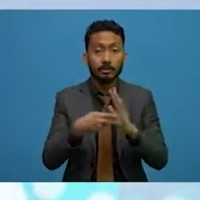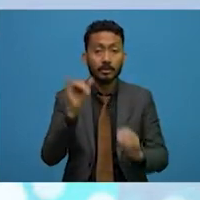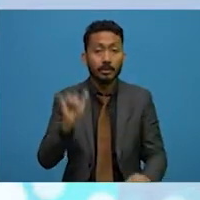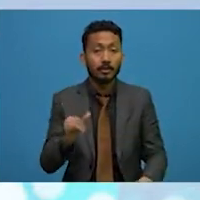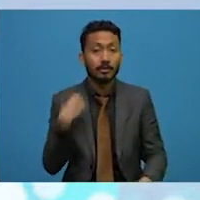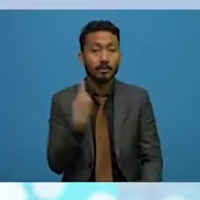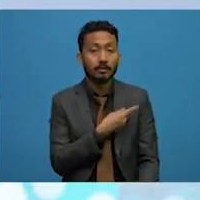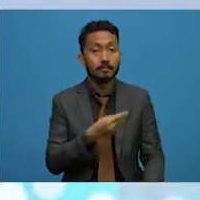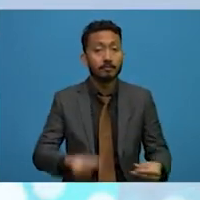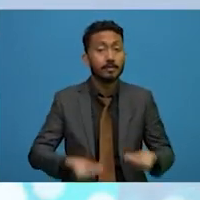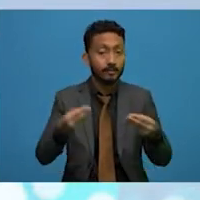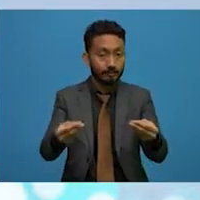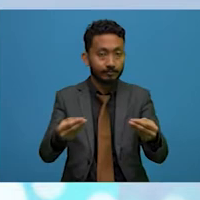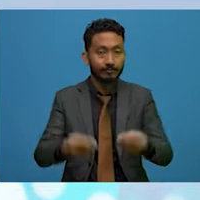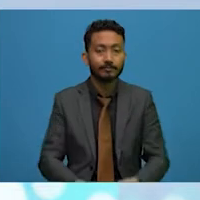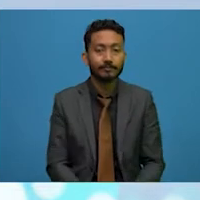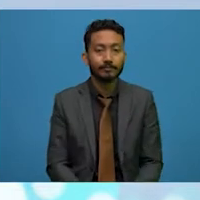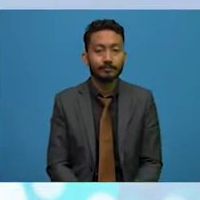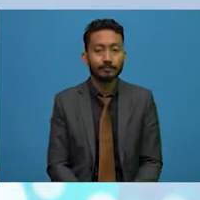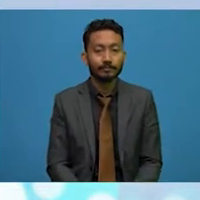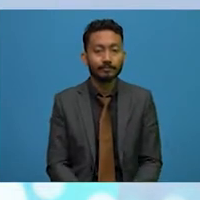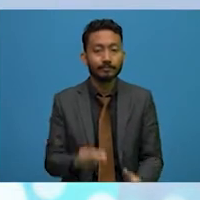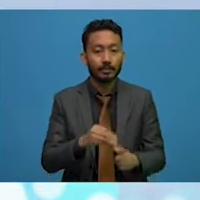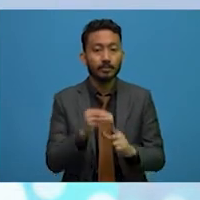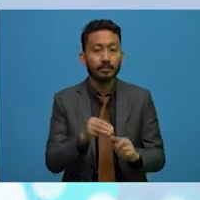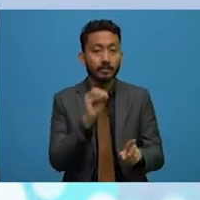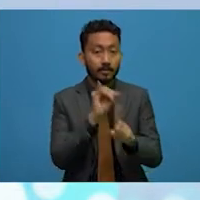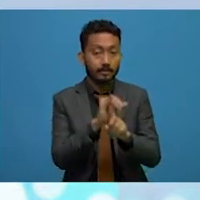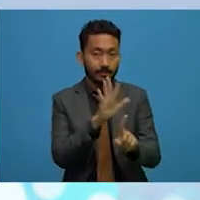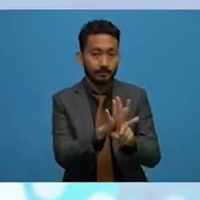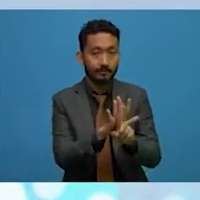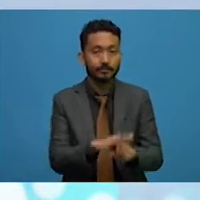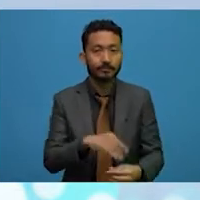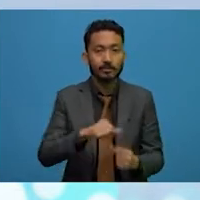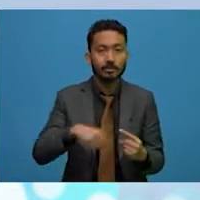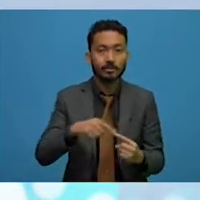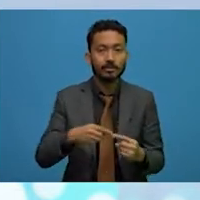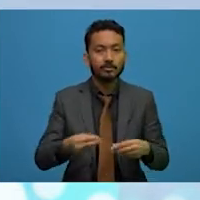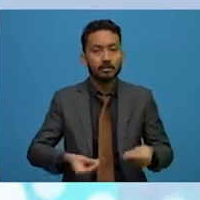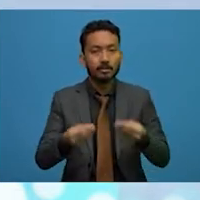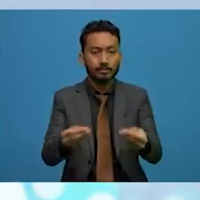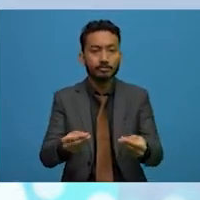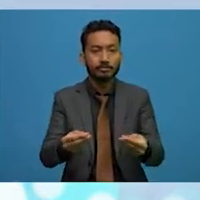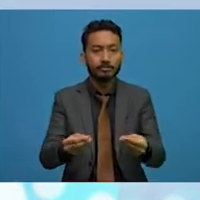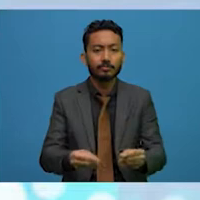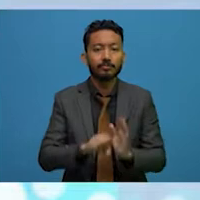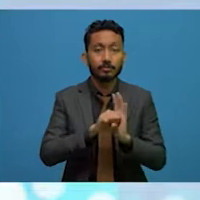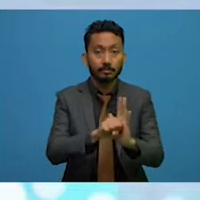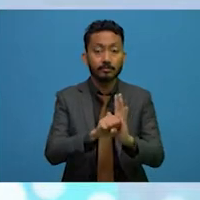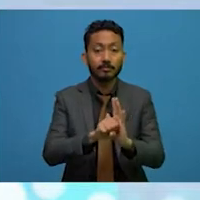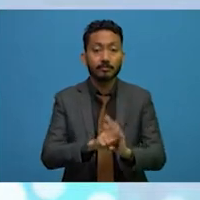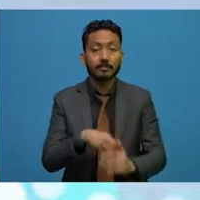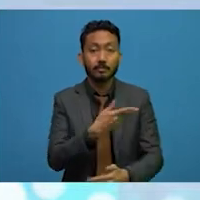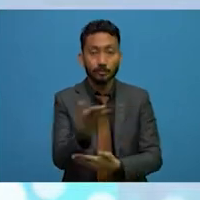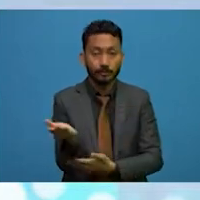ingin disampaikan. Grafik yang berkesan adalah apabila dipersembahkan kepada khalayak